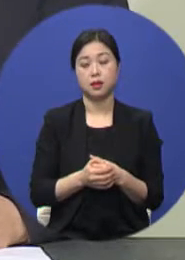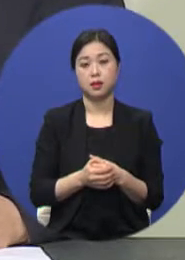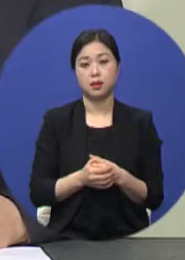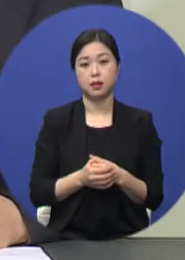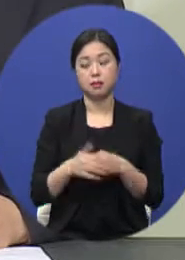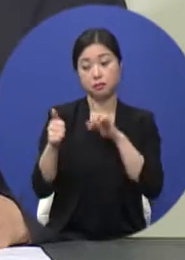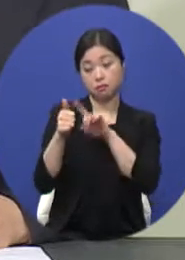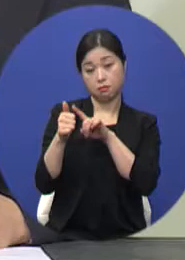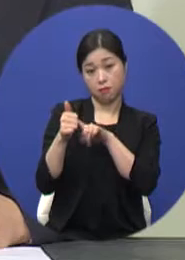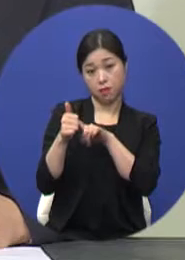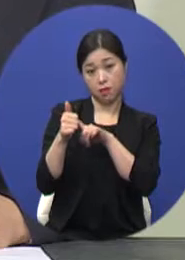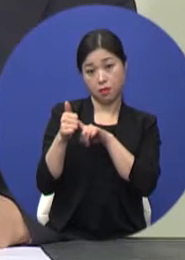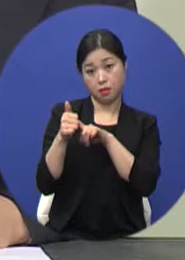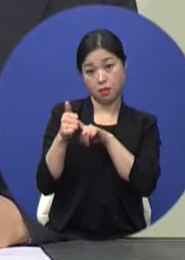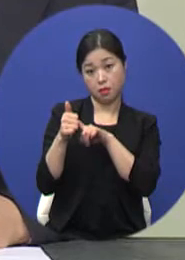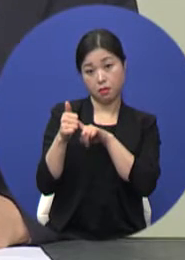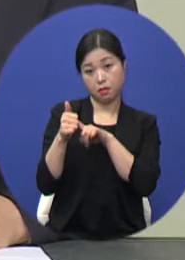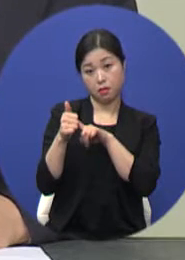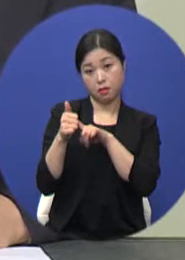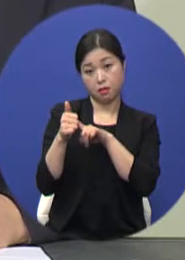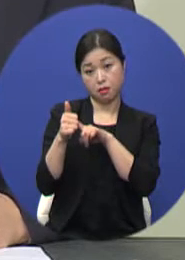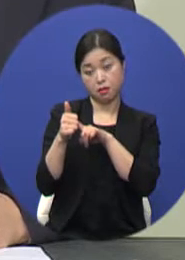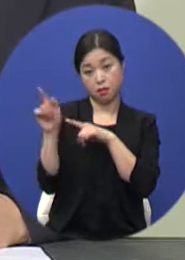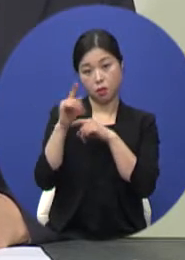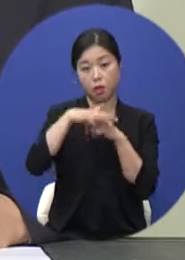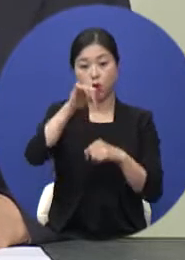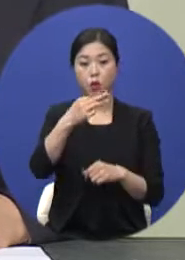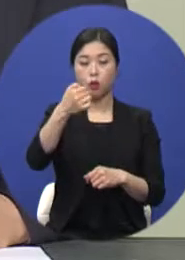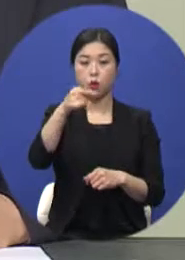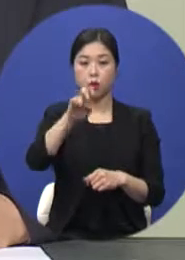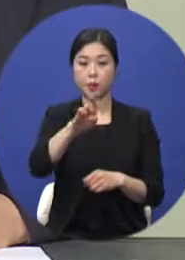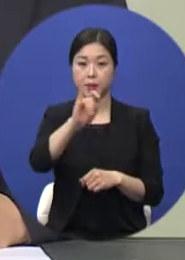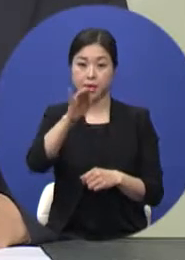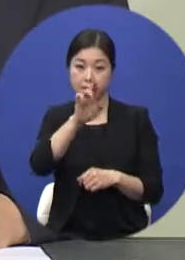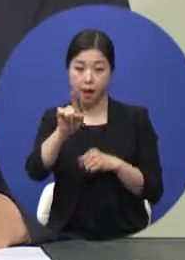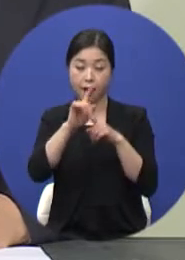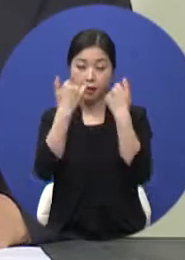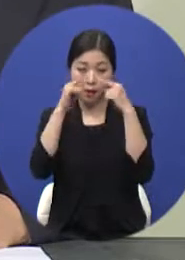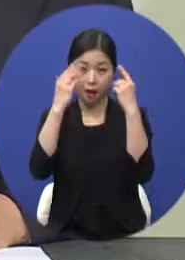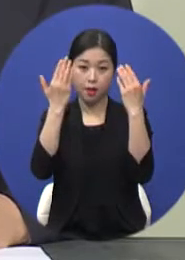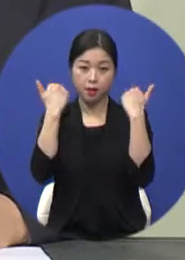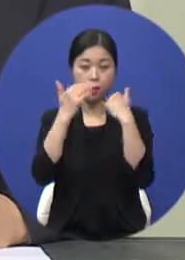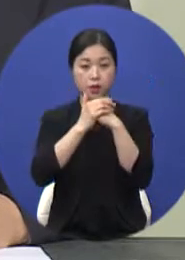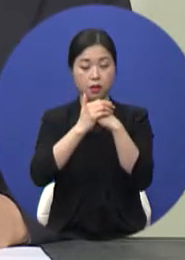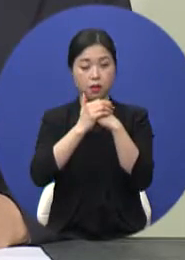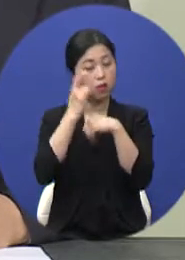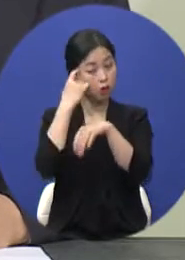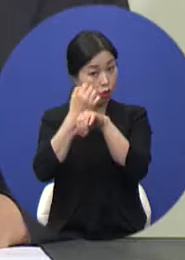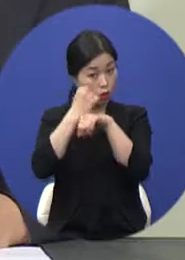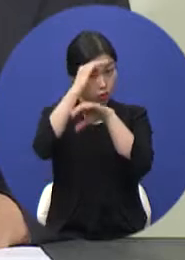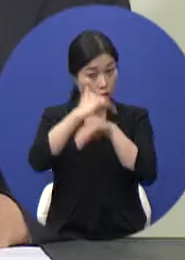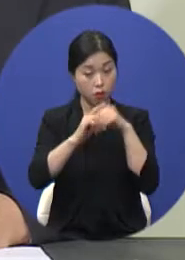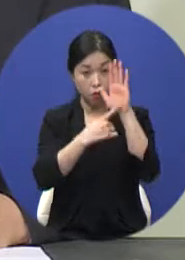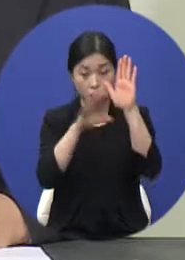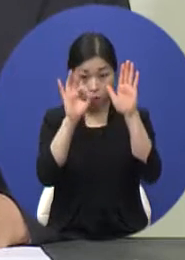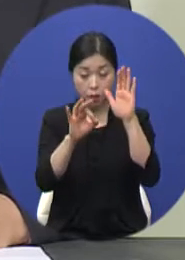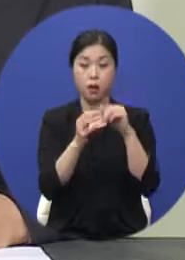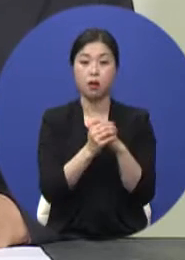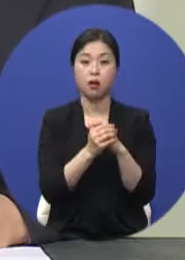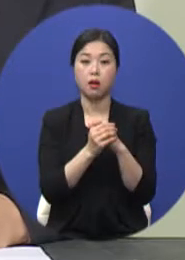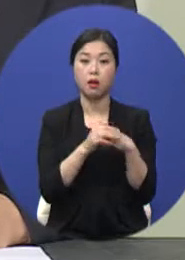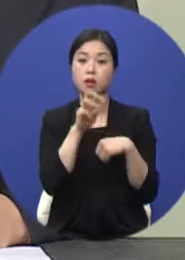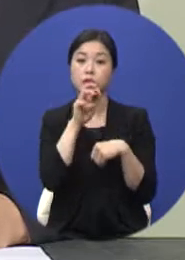정상적인 남자라 하더라도요, 한 그 콜롬비아 대학교에서 이제 보고한 논문인데 한 30분도 채 안